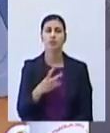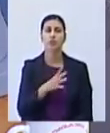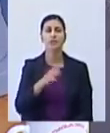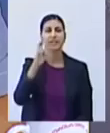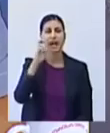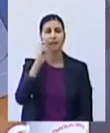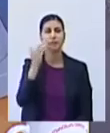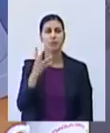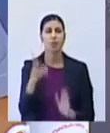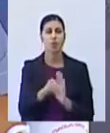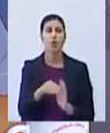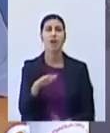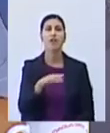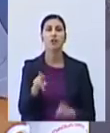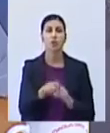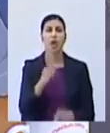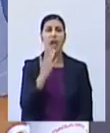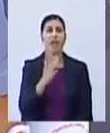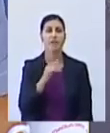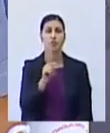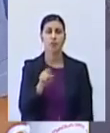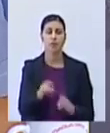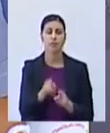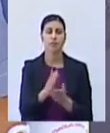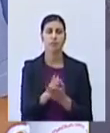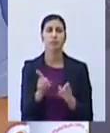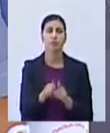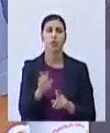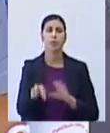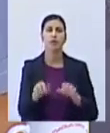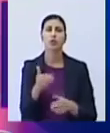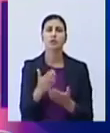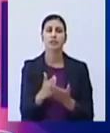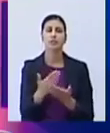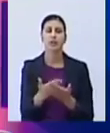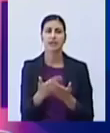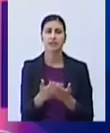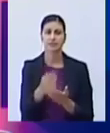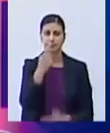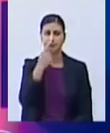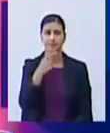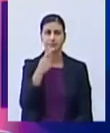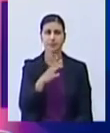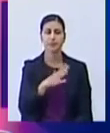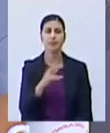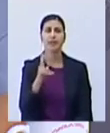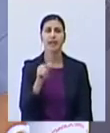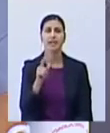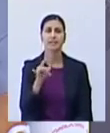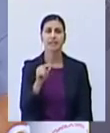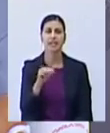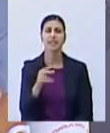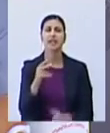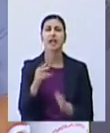sau cu treaba de țalian, belul, cu ecana și Europa și ce zesia. Și se distrate de uri mișnul lobby, subiecte, bilogul țari, magar, tatu, ghida, țara noastră, îi ghive cazreti, îi ghive